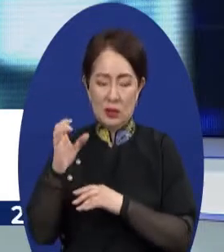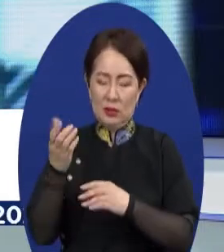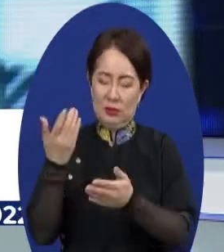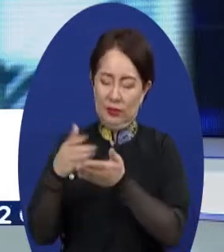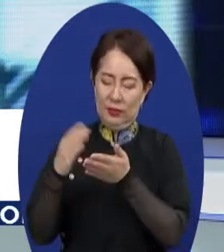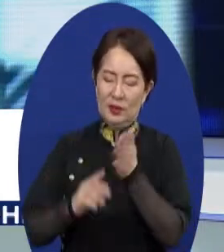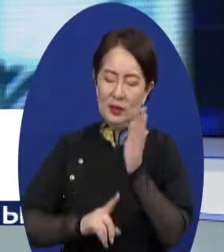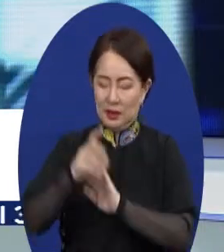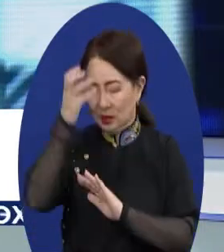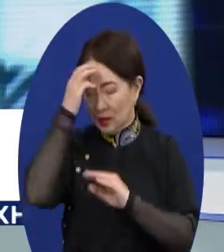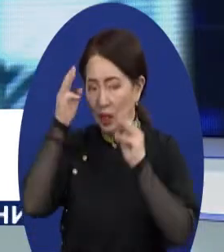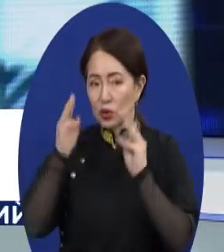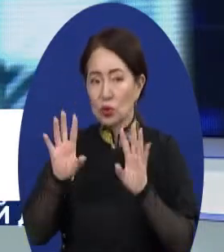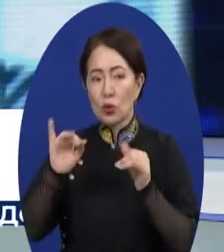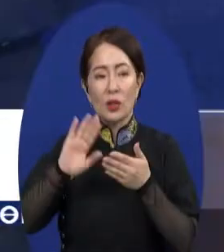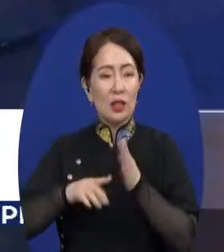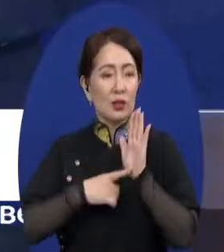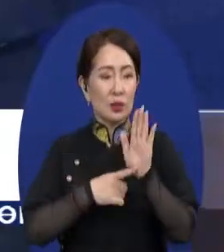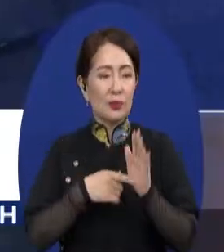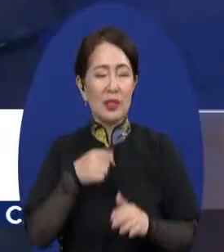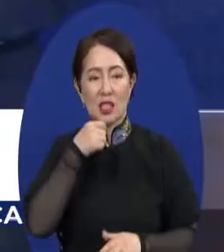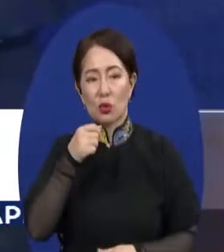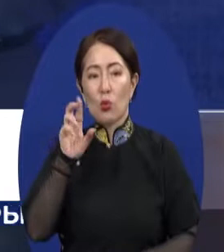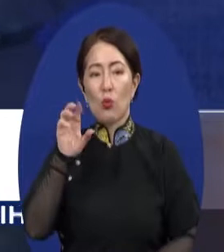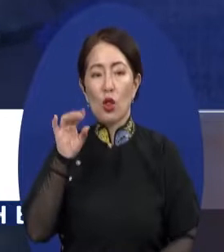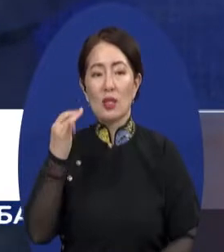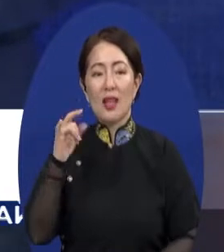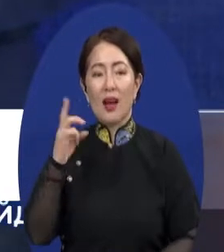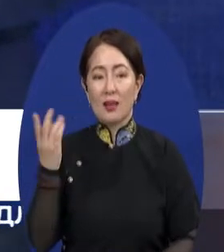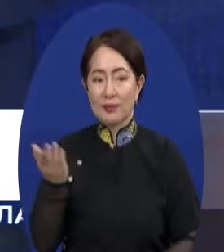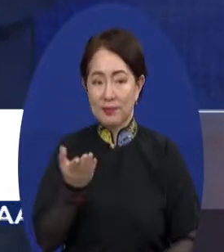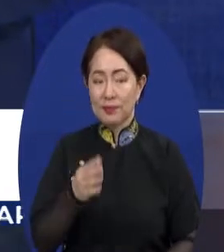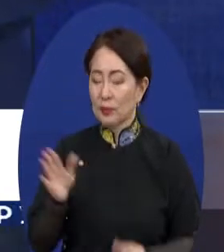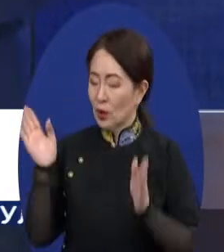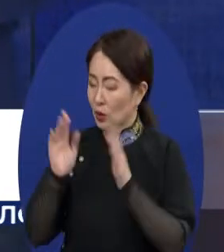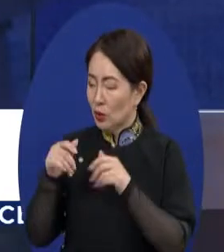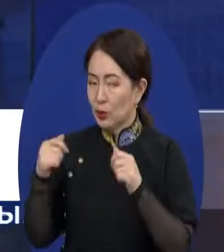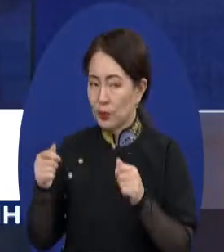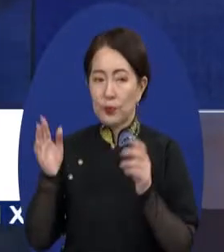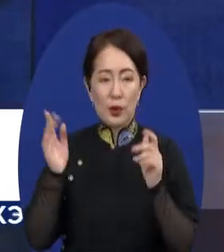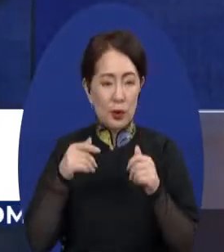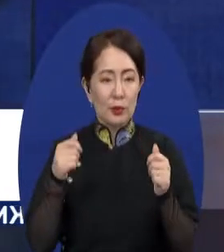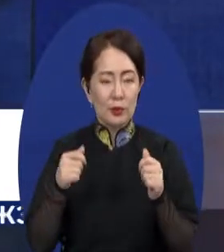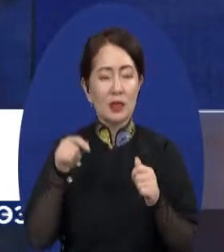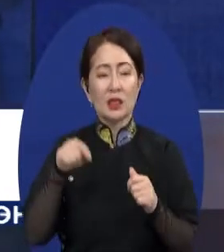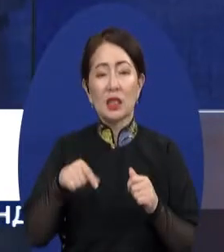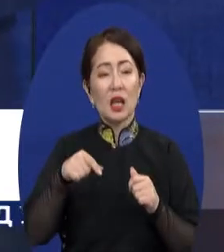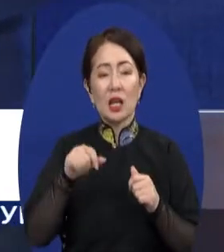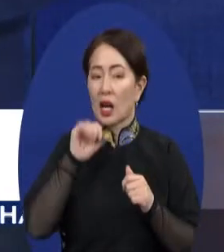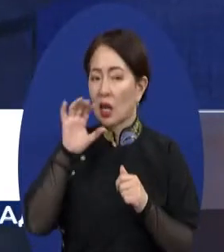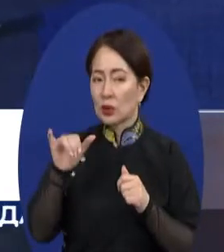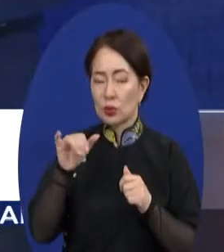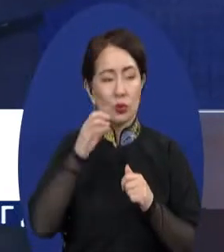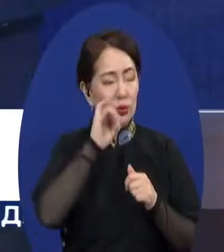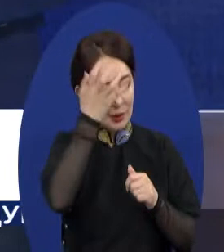гол шийдвэрүүдийн талаар танилцуулахар студид манай сэтгүүлч Болор Сайхан билэн болсон байна. Оройн дөрөв болроо. Оройн дөрөв. За тэгэхээр засгийн газраас өнөөдөр хурлаас